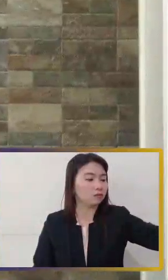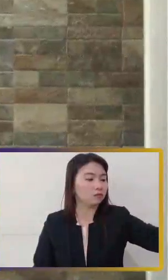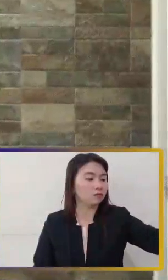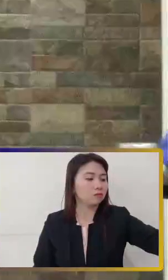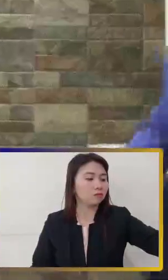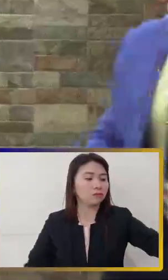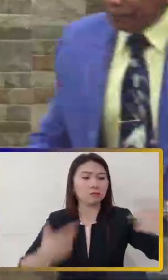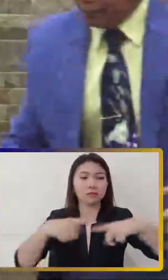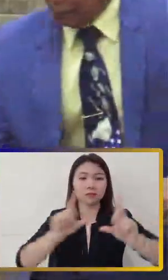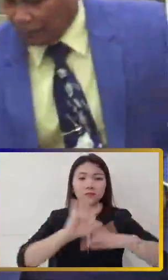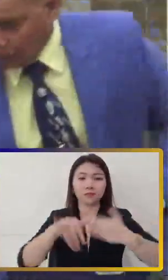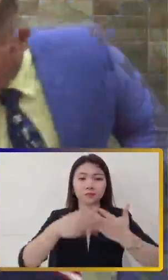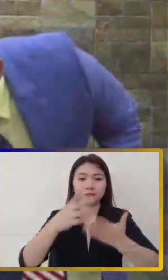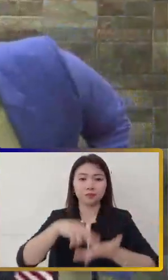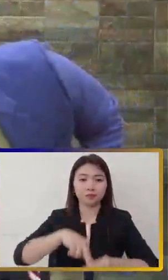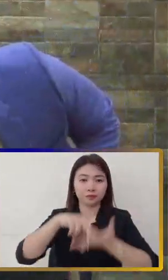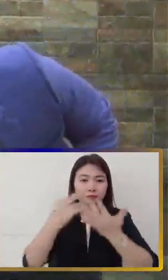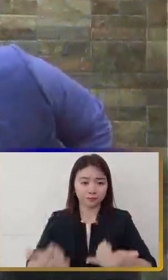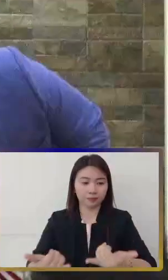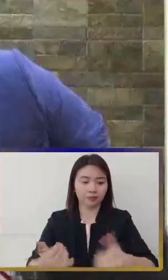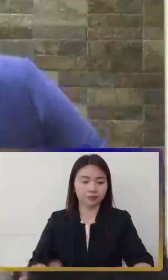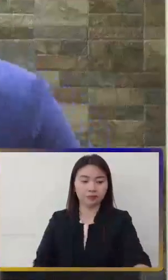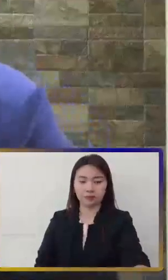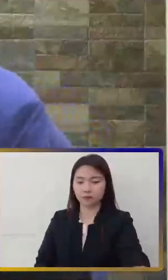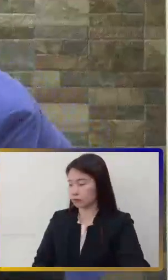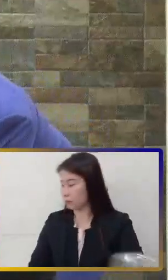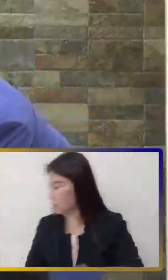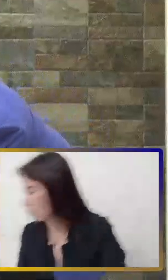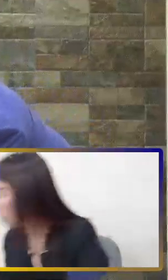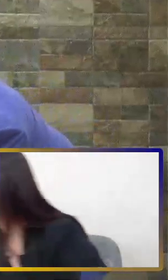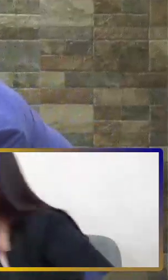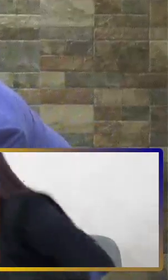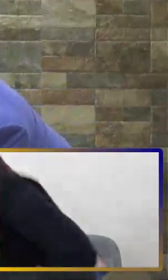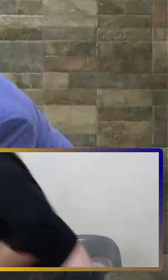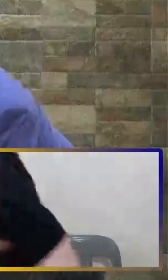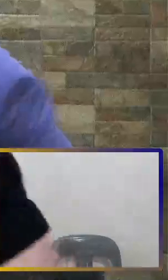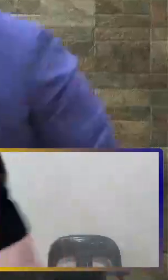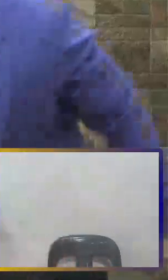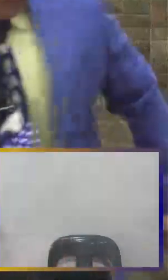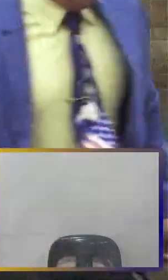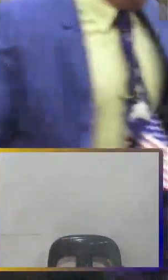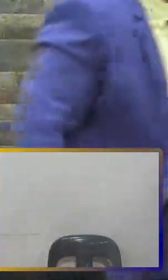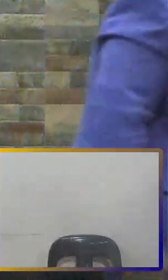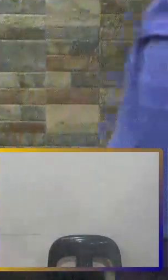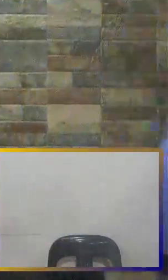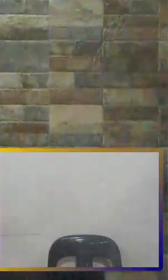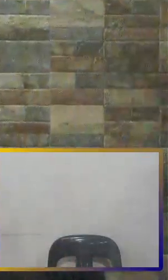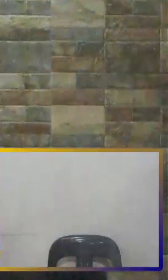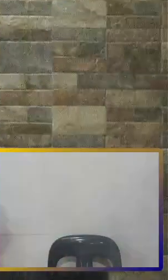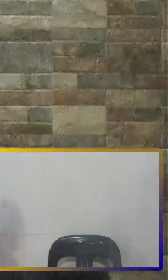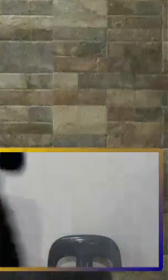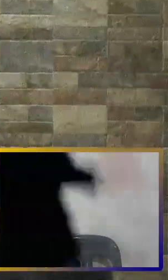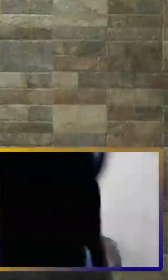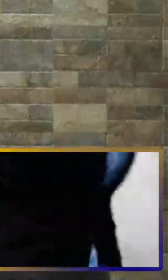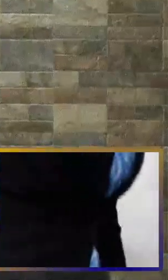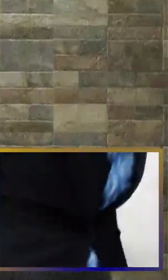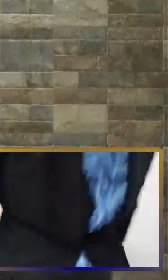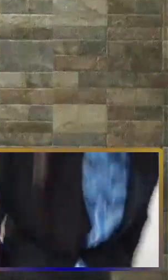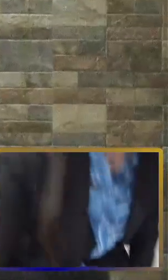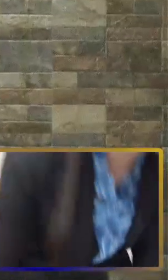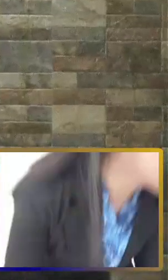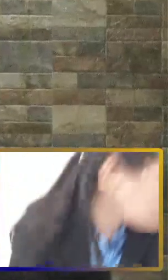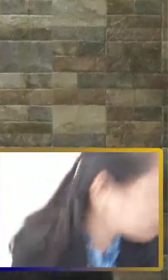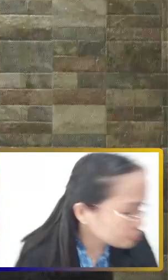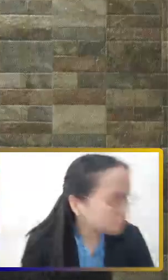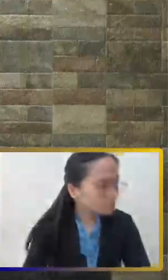Amen. Shall we all stand, please, and turn our Bibles in the book of First Chronicles. First Chronicles.